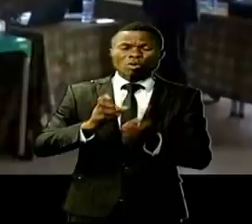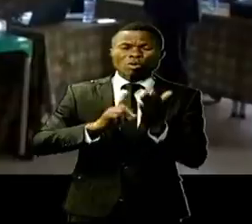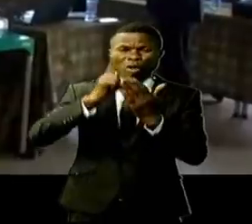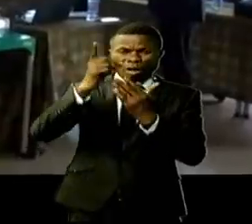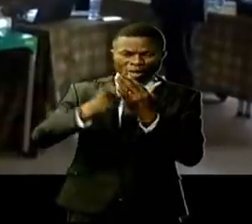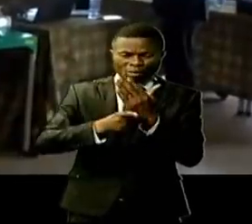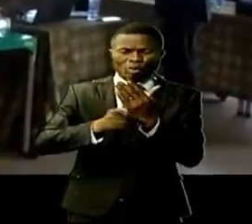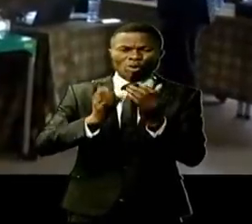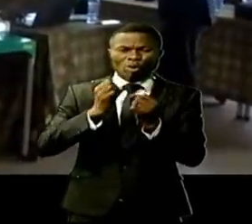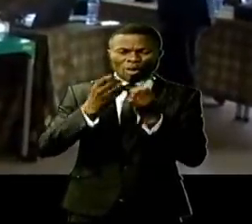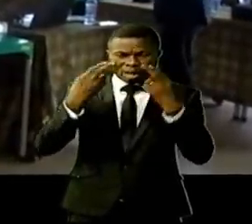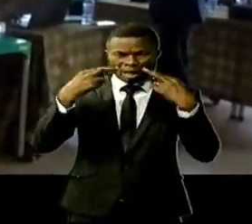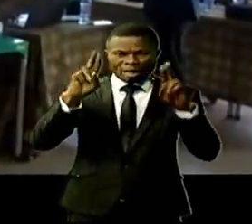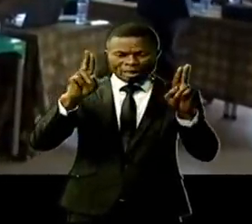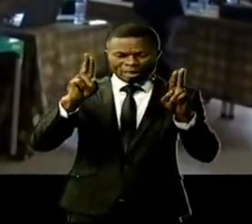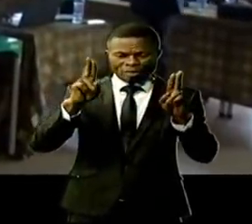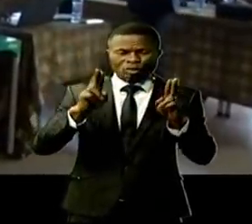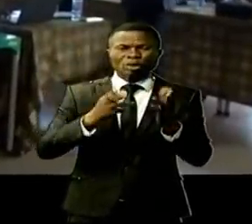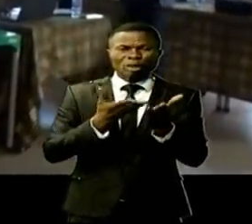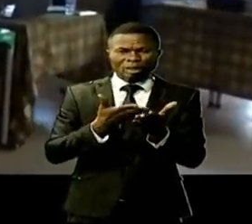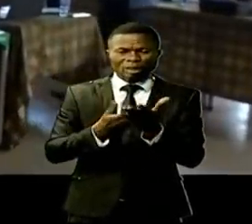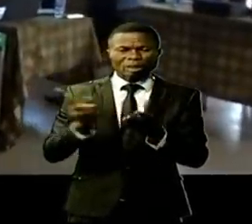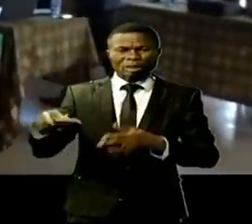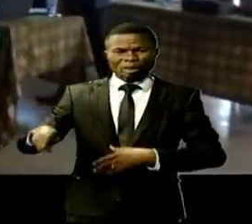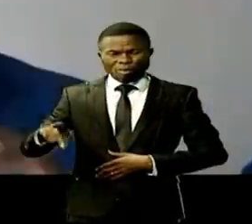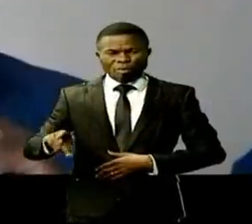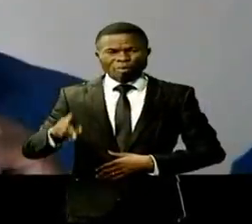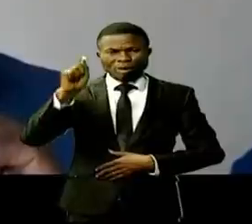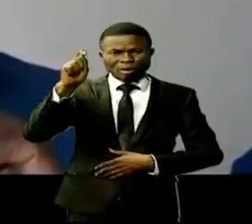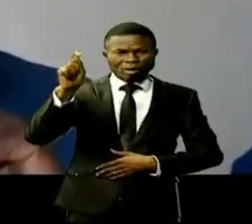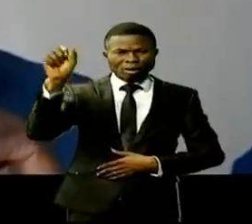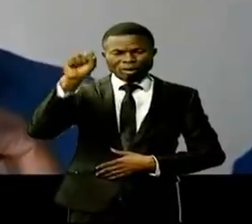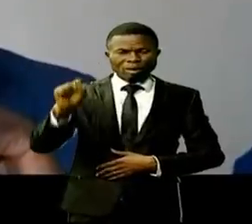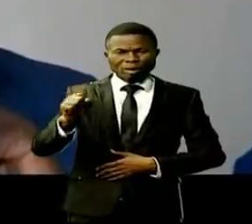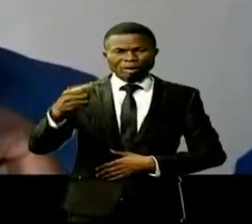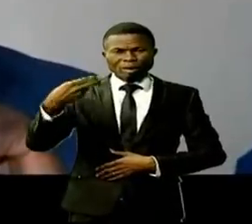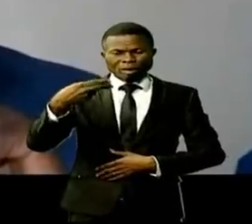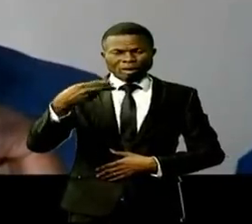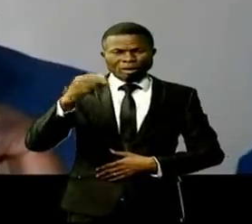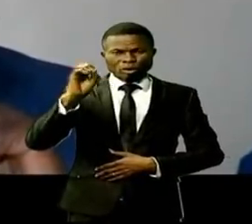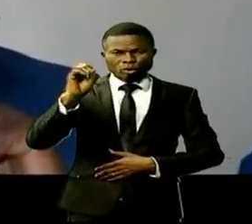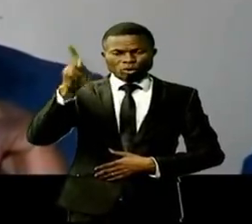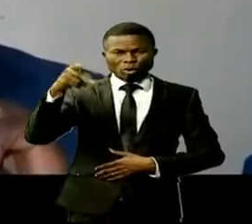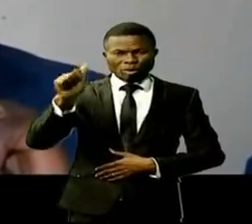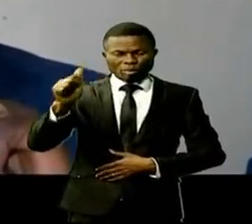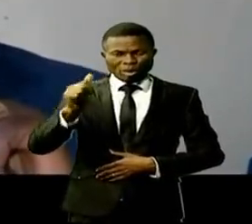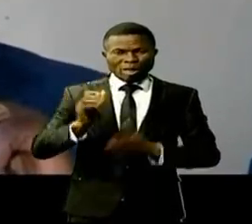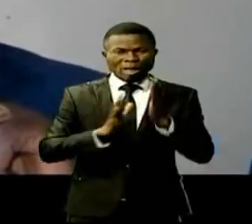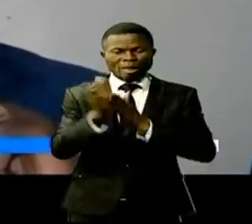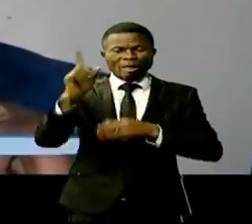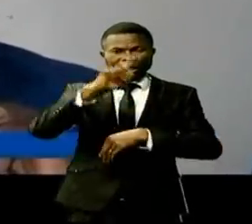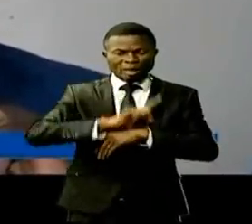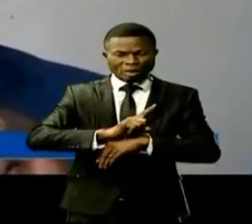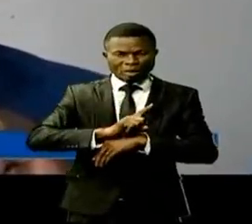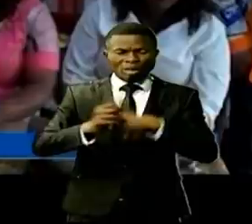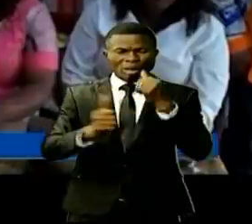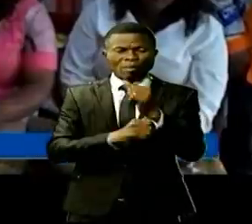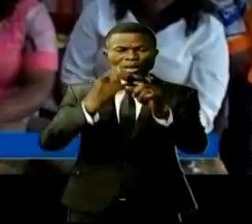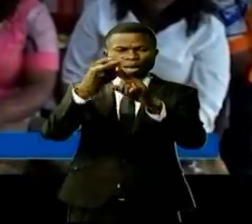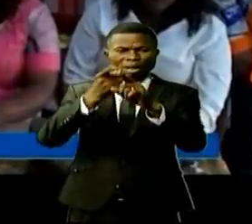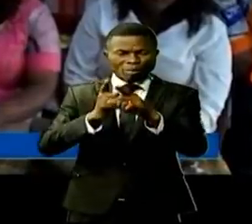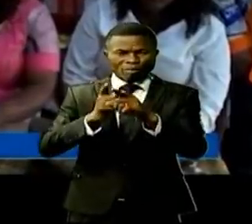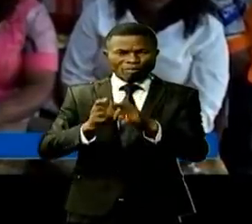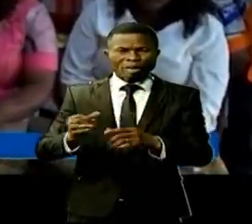les objectifs du développement durable dans la province de la Choapa. Pendant 15 jours, les participants venus des 6 territoires